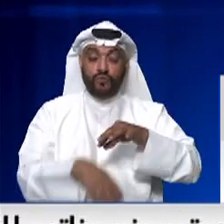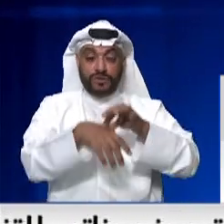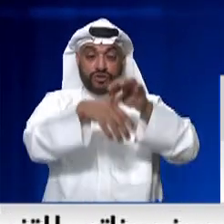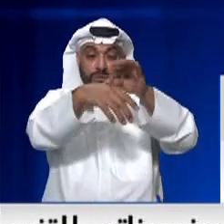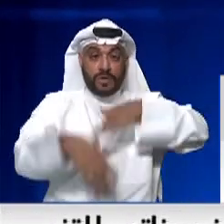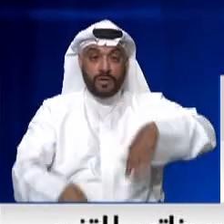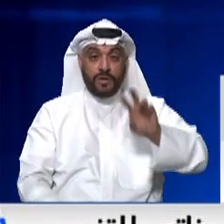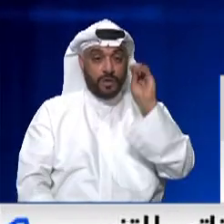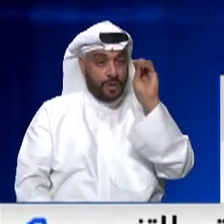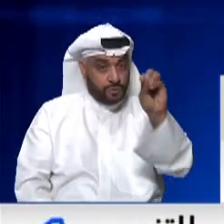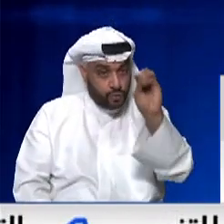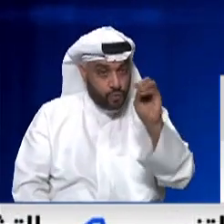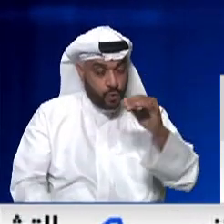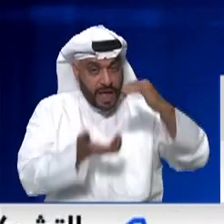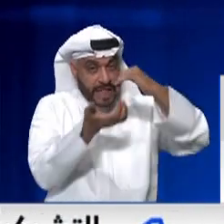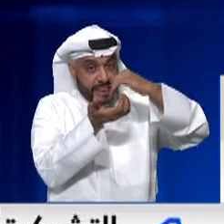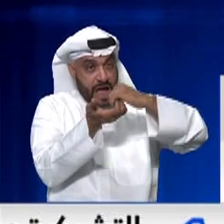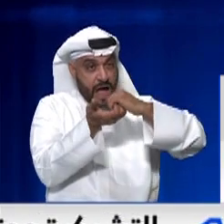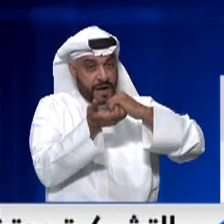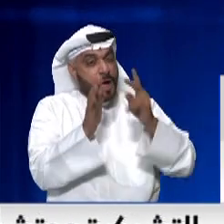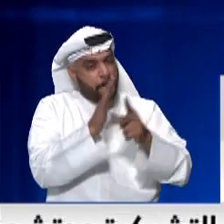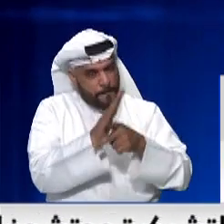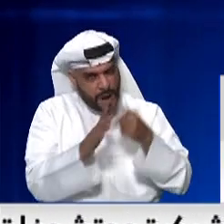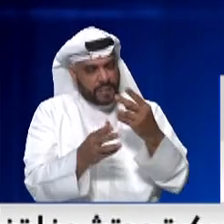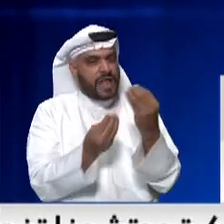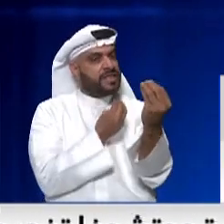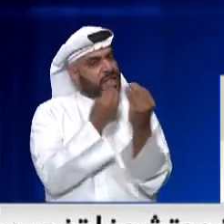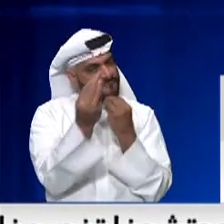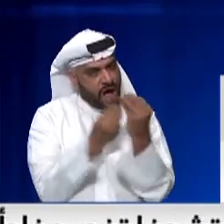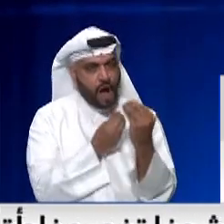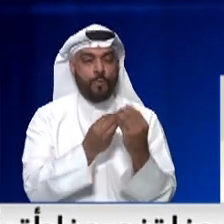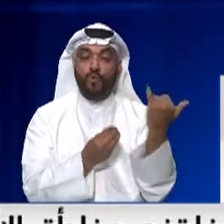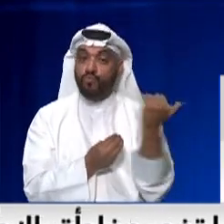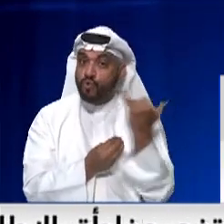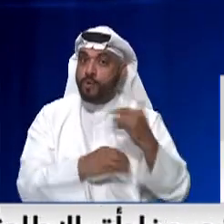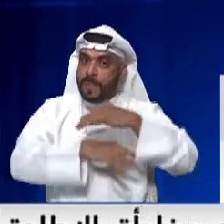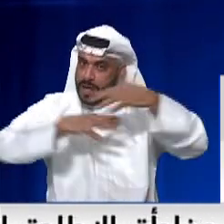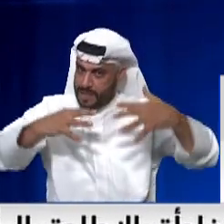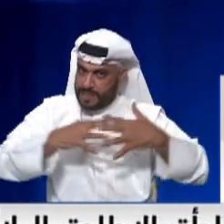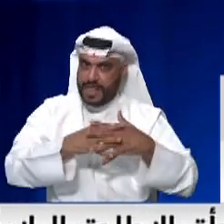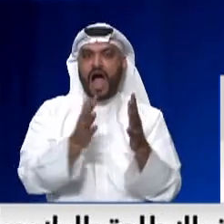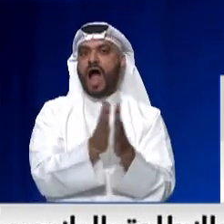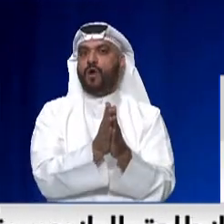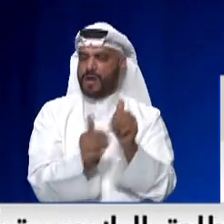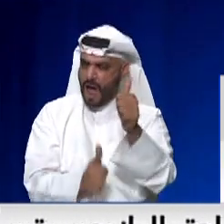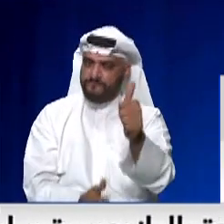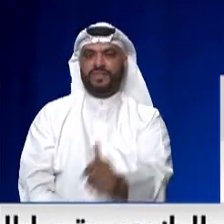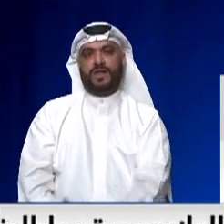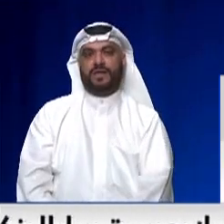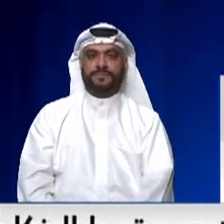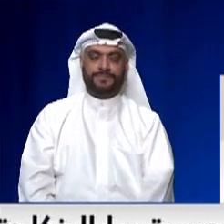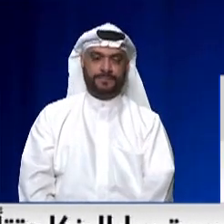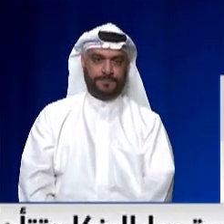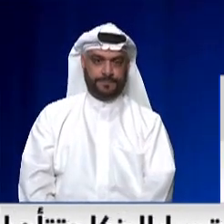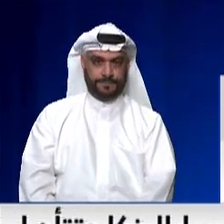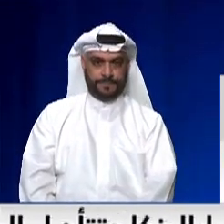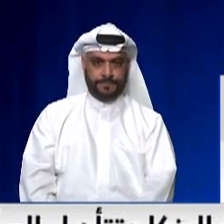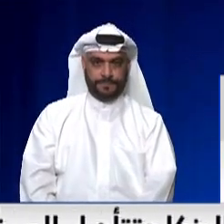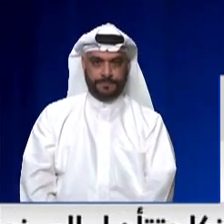تدعو القائمين على الاتحاد إلى الحرص والتعاون الدائم والمشترك لما فيه المصلحة العامة.